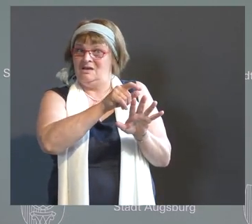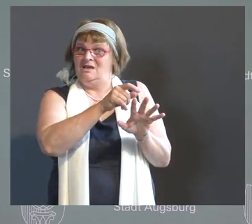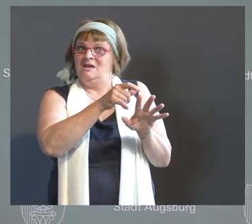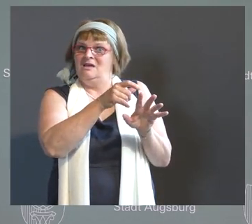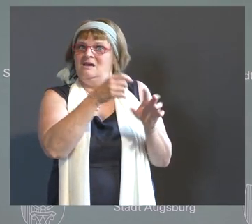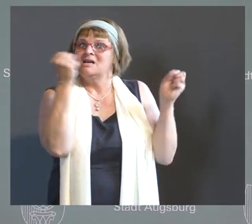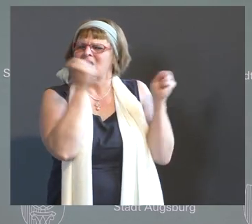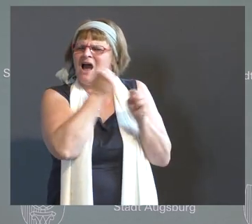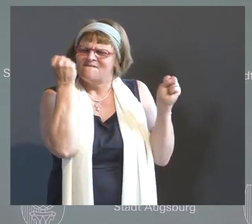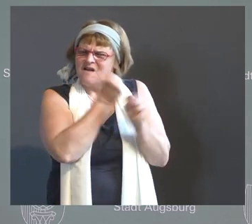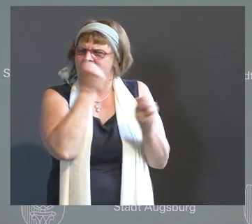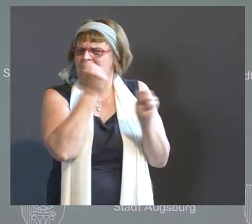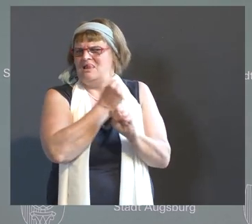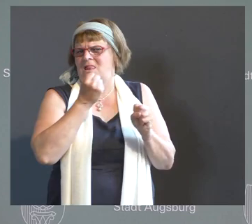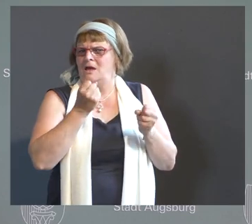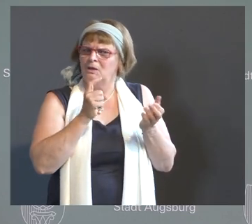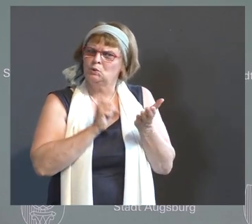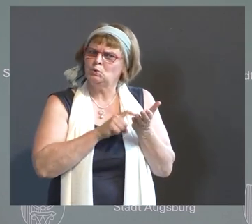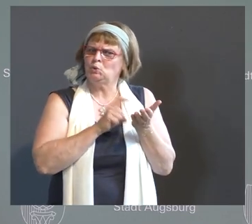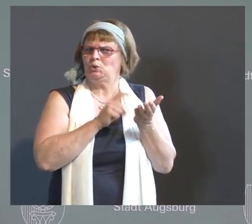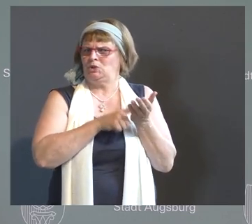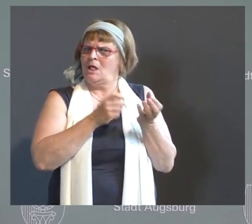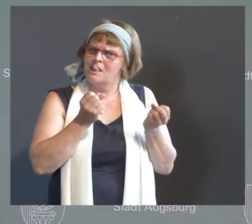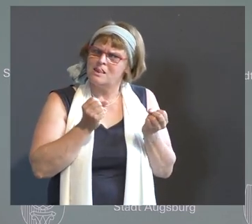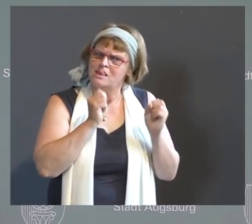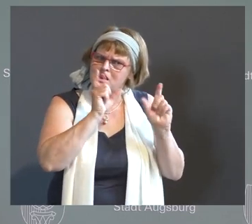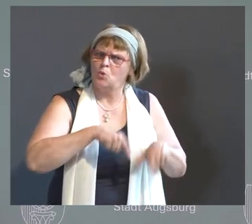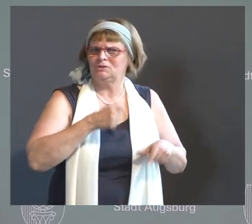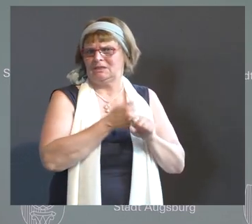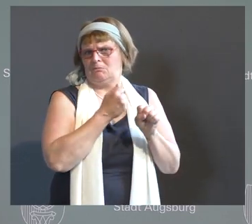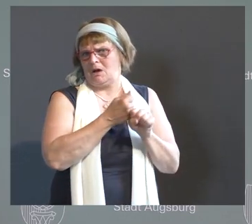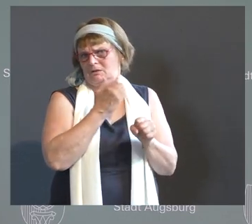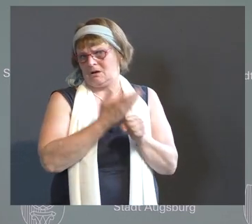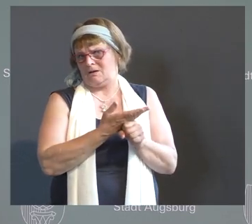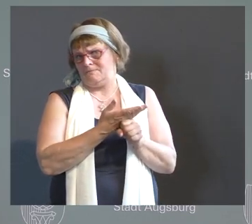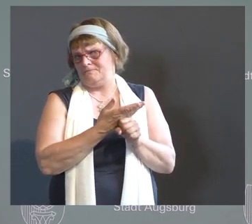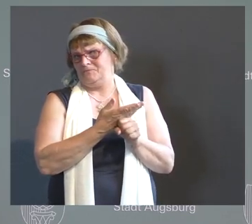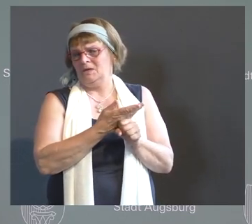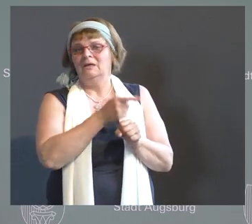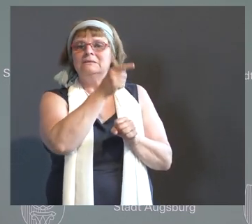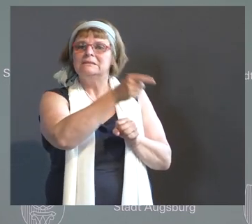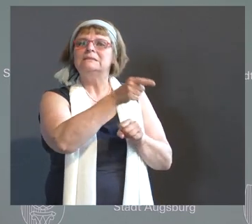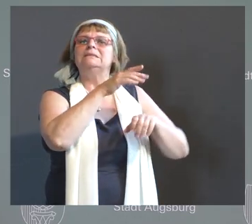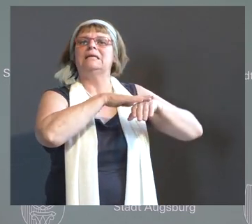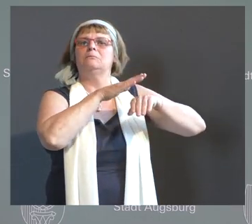eine Gruppe, die eben eine Minderheit im Verhältnis zum Rest ist.